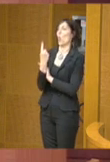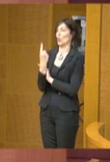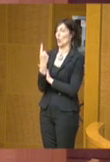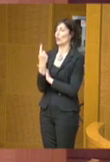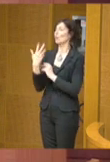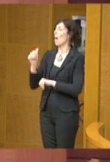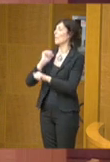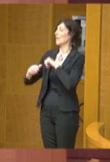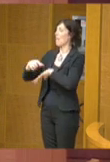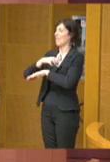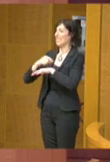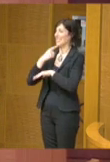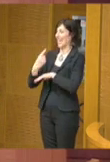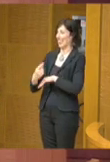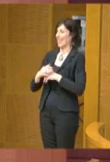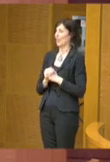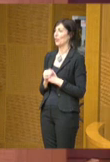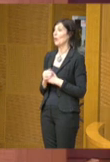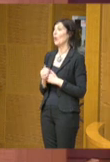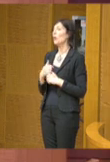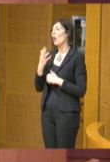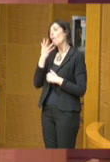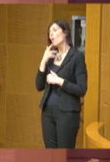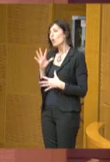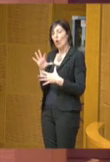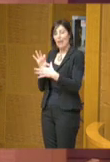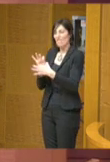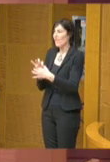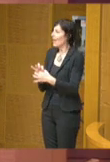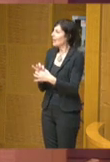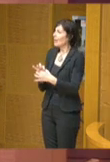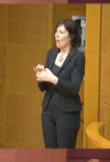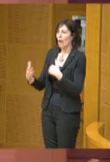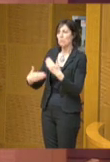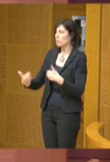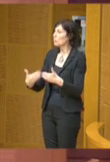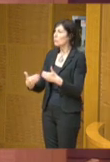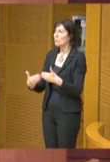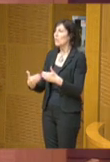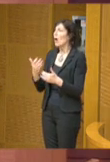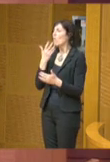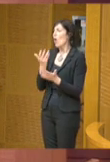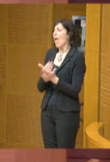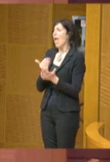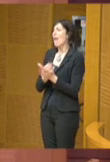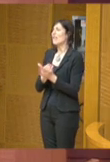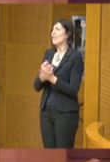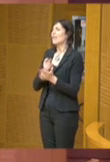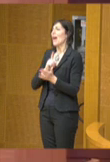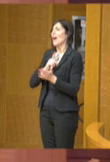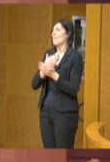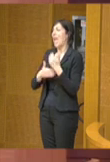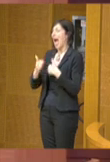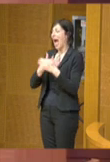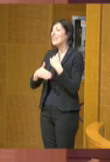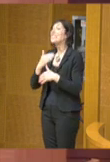uno. Mi permetto di riferirmi immediatamente in modo rapido, evitando la mia disabilità che è la